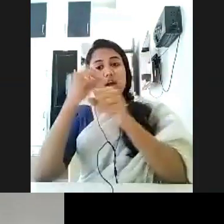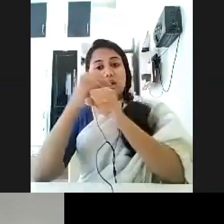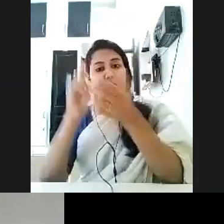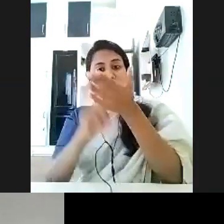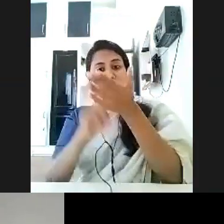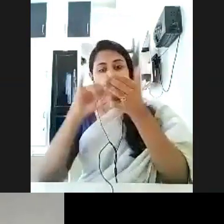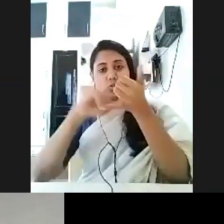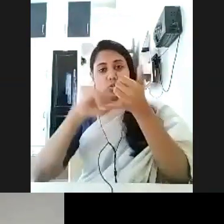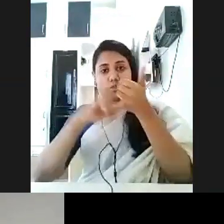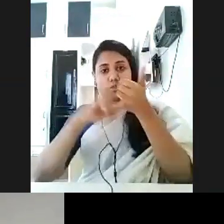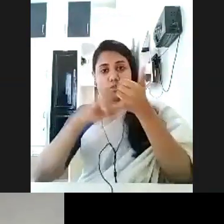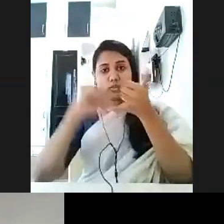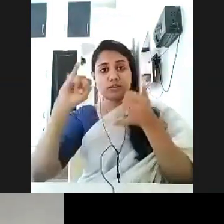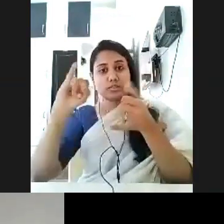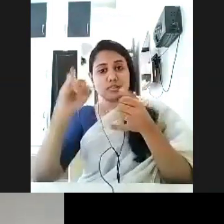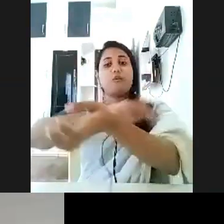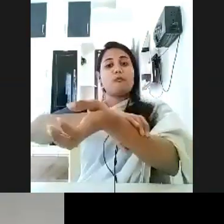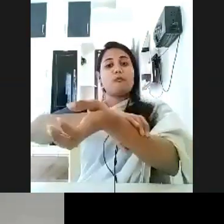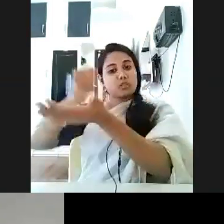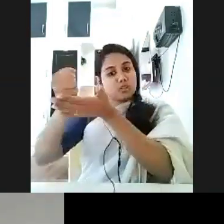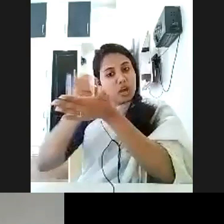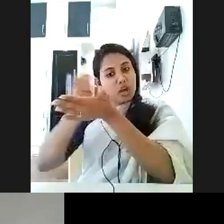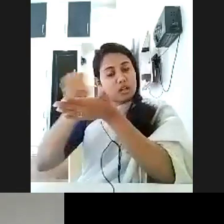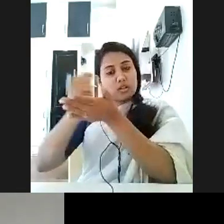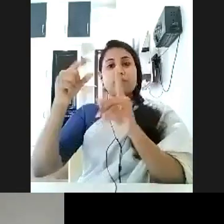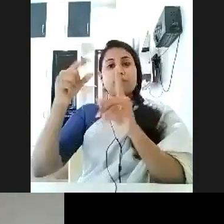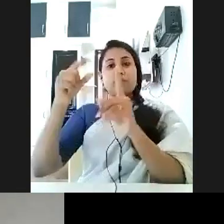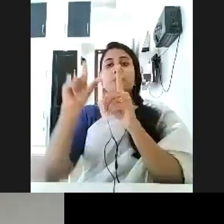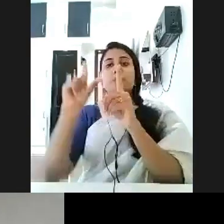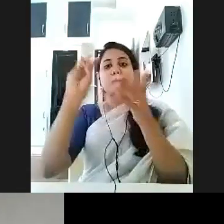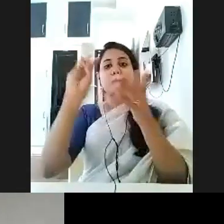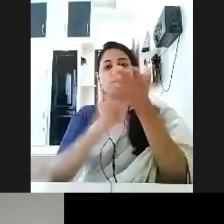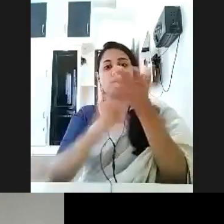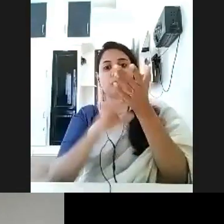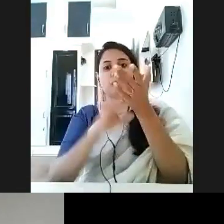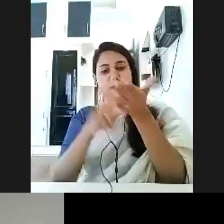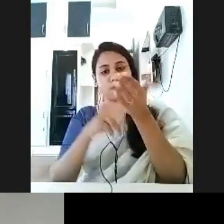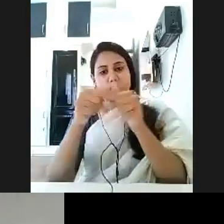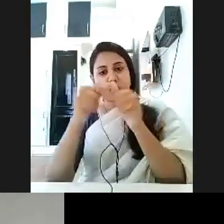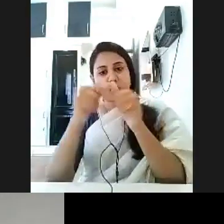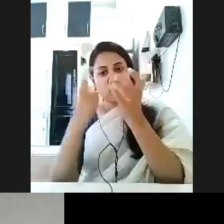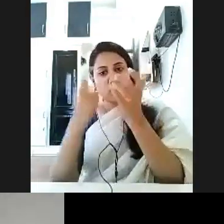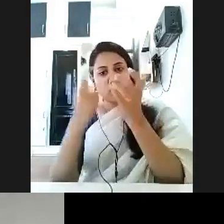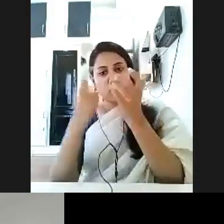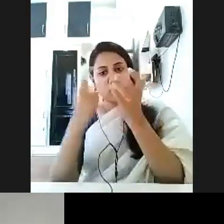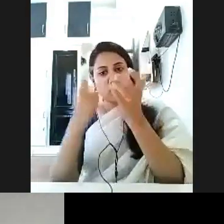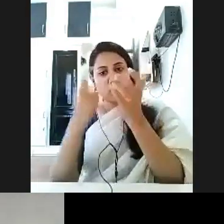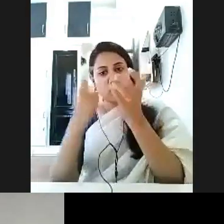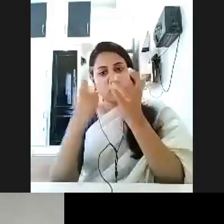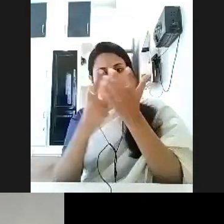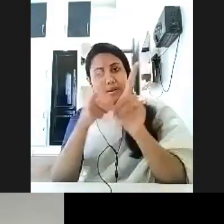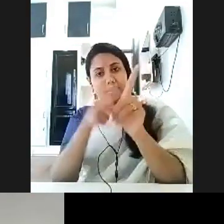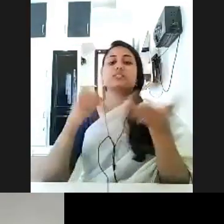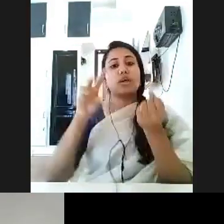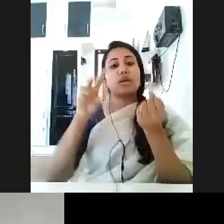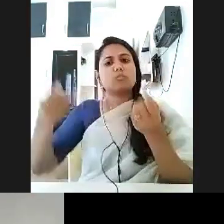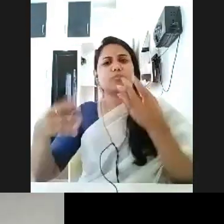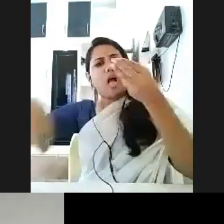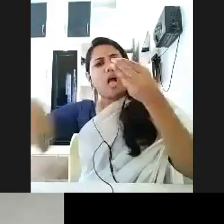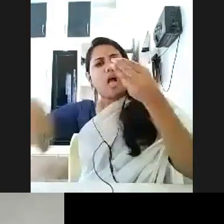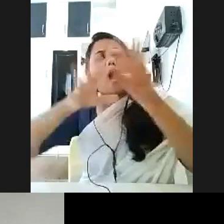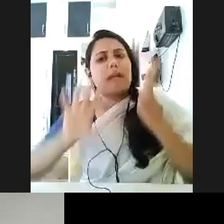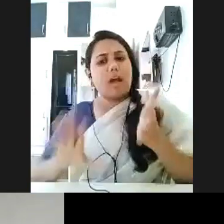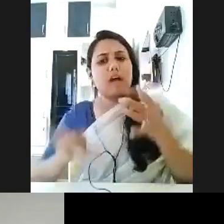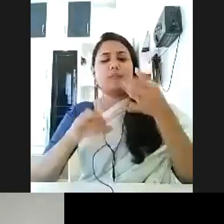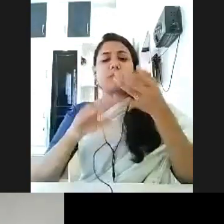സപ്പോർട്ട്, പൾമുനറി സപ്പോർട്ട്, ന്യൂട്രീഷൻ മാത്രമേ ഉണ്ടായിരുന്നുള്ളൂ. ഇപ്പോൾ ഒരു അഡീഷൻ ആണ് നോവൽ ഡിസീസ് മോഡിഫയിങ് ഏജൻറ്റ്സ്. അതായത്